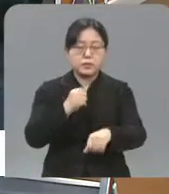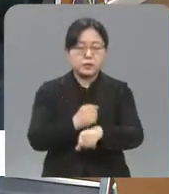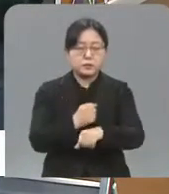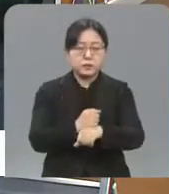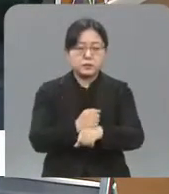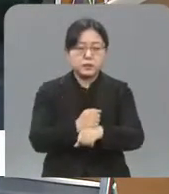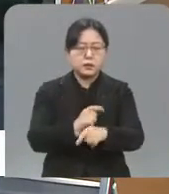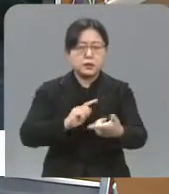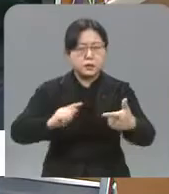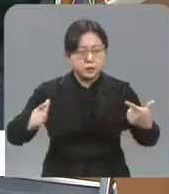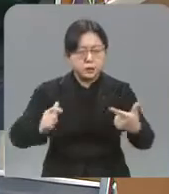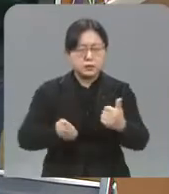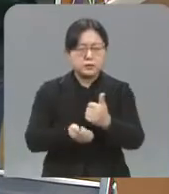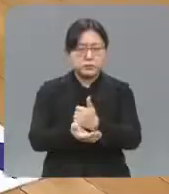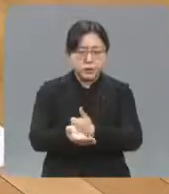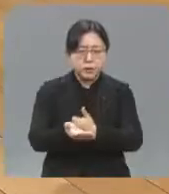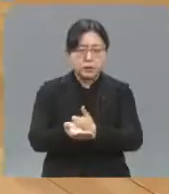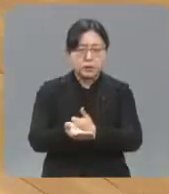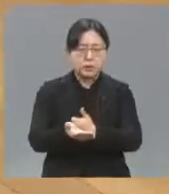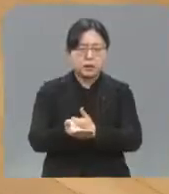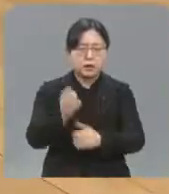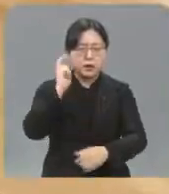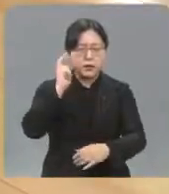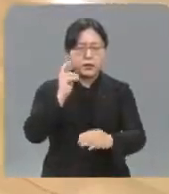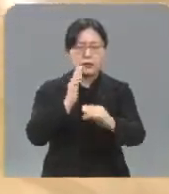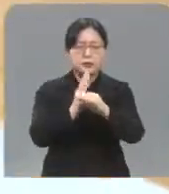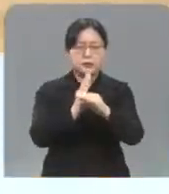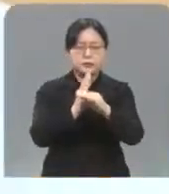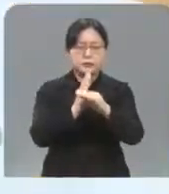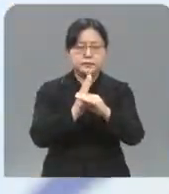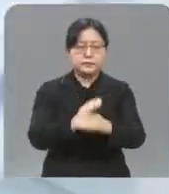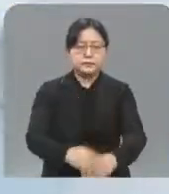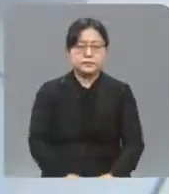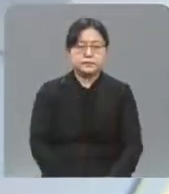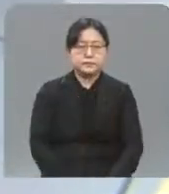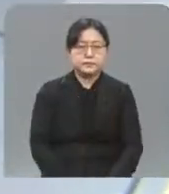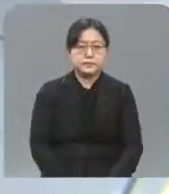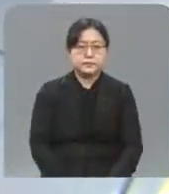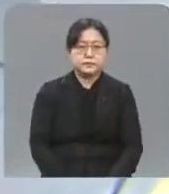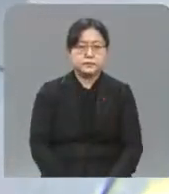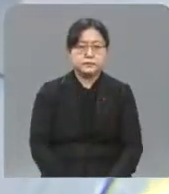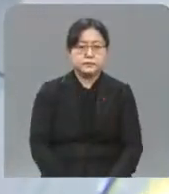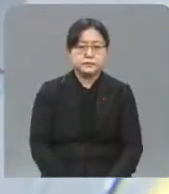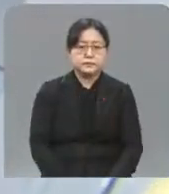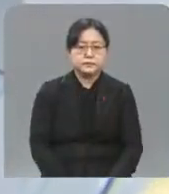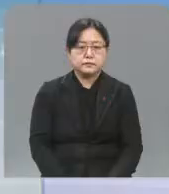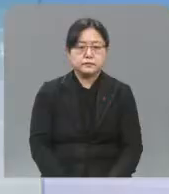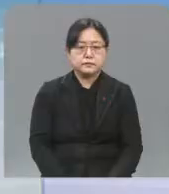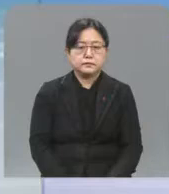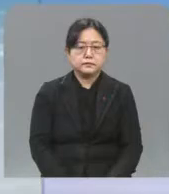치러지면서 다양한 변수와 파장을 예고하고 있습니다. KBS 뉴스 이성각입니다.